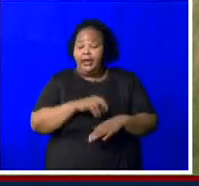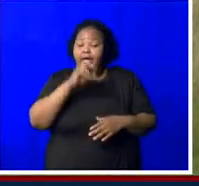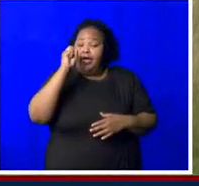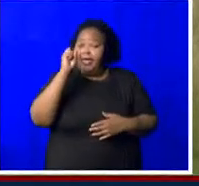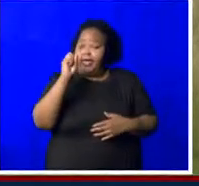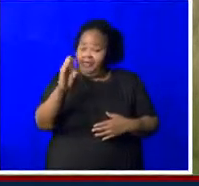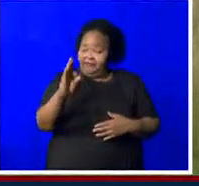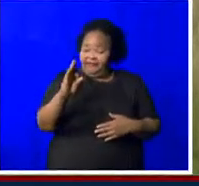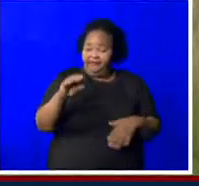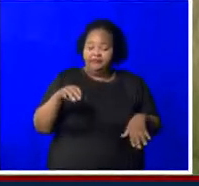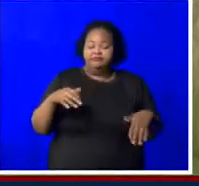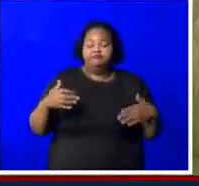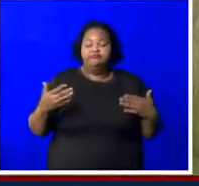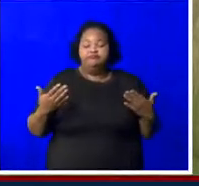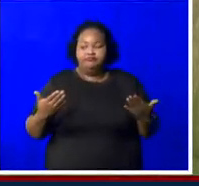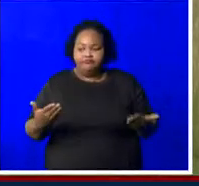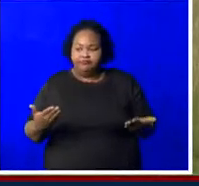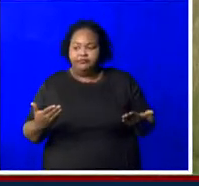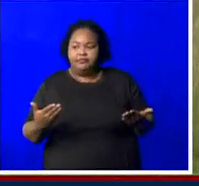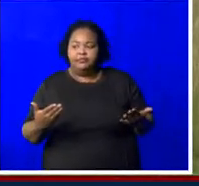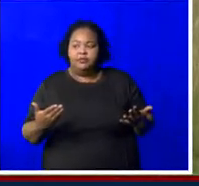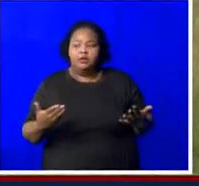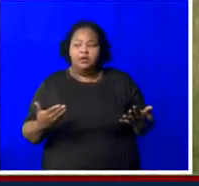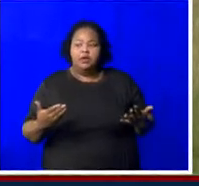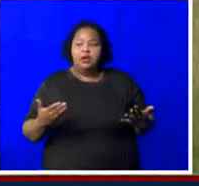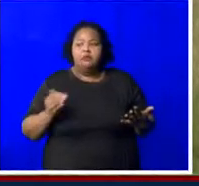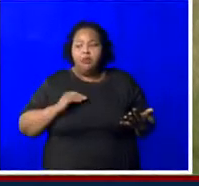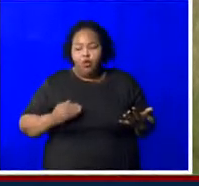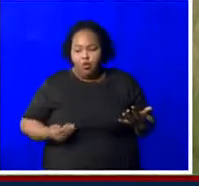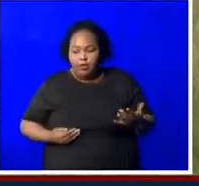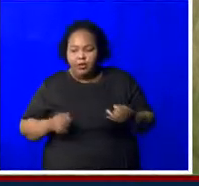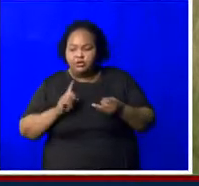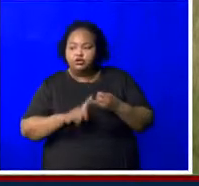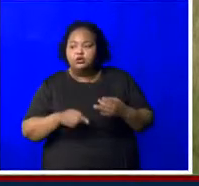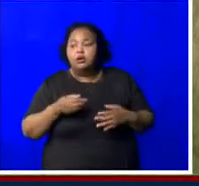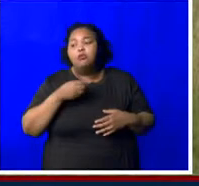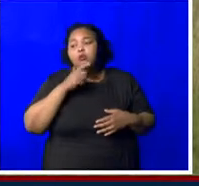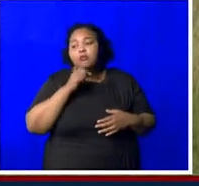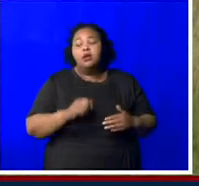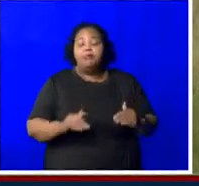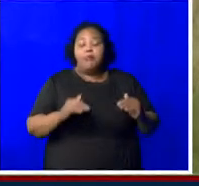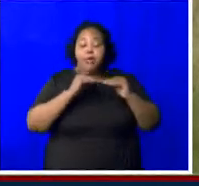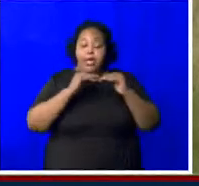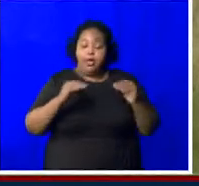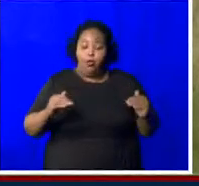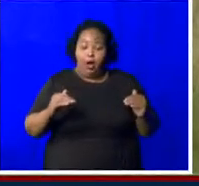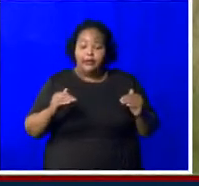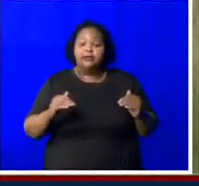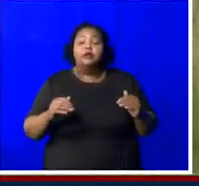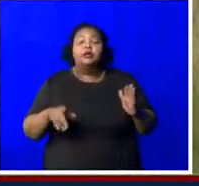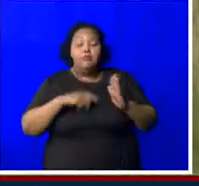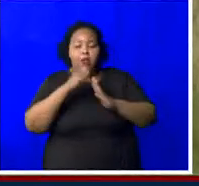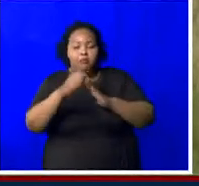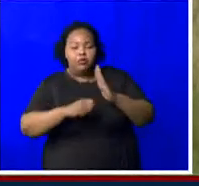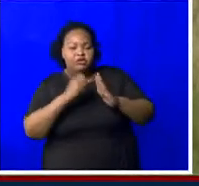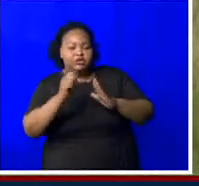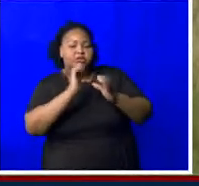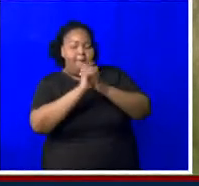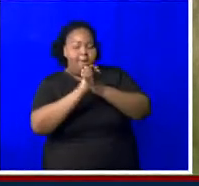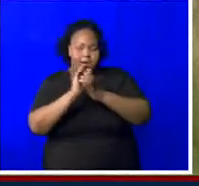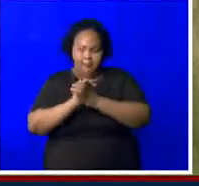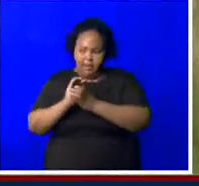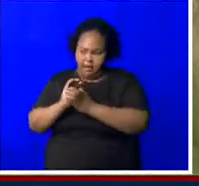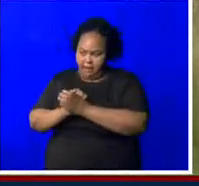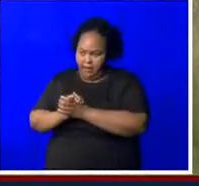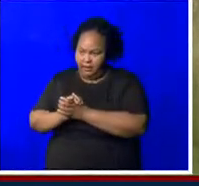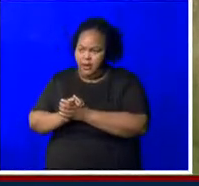lenhle nalenele bonke bomake bobabe bakhona kubambisana kwetotenfuthuko ukhanza ukuthi budlanga kulofaka